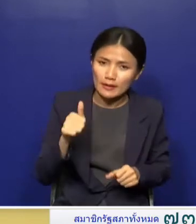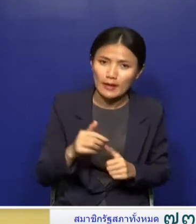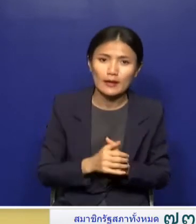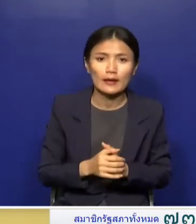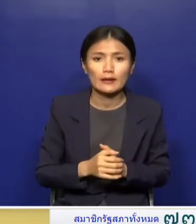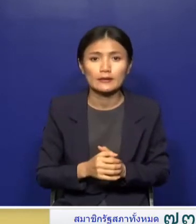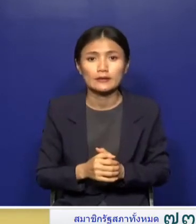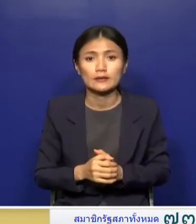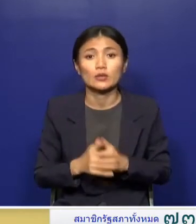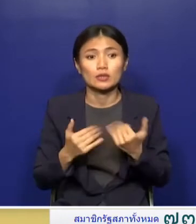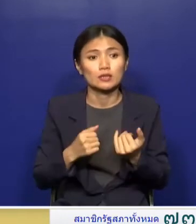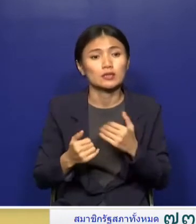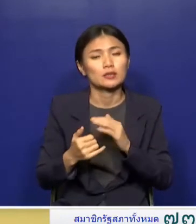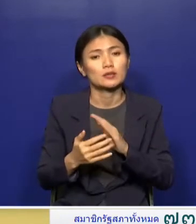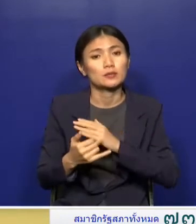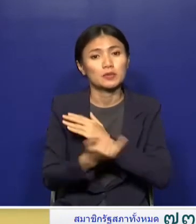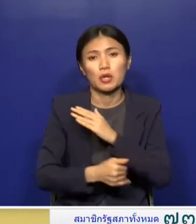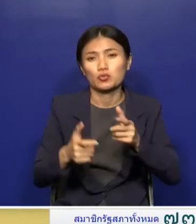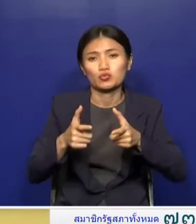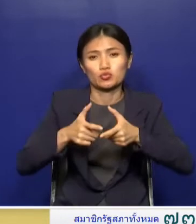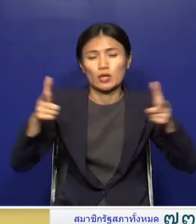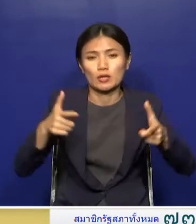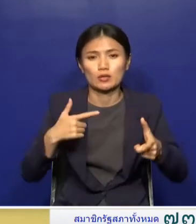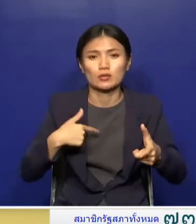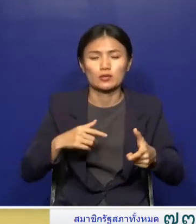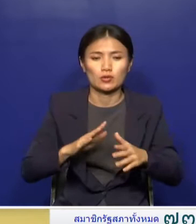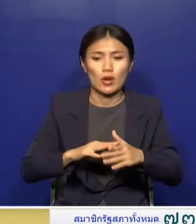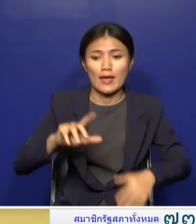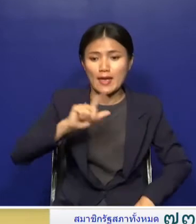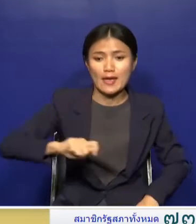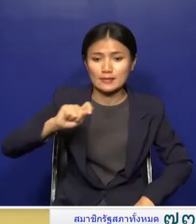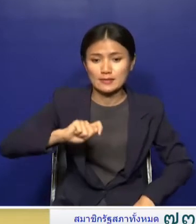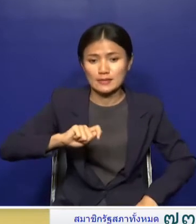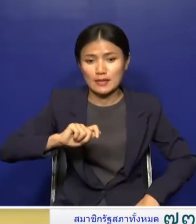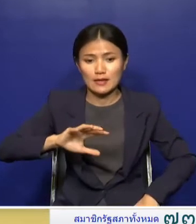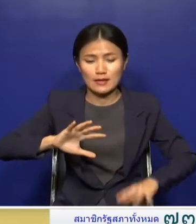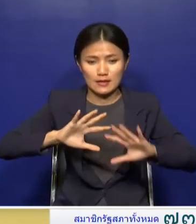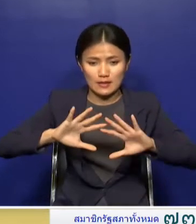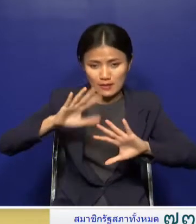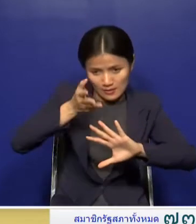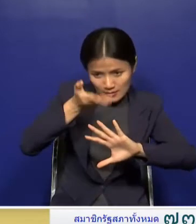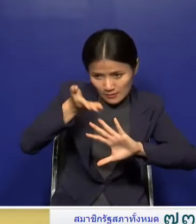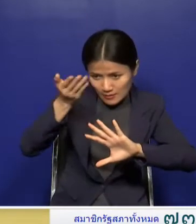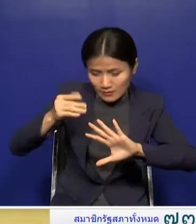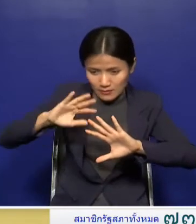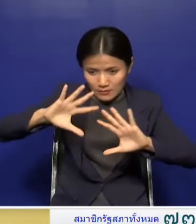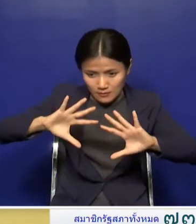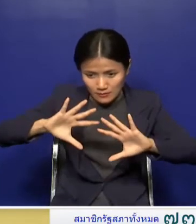ผทำให้ประเทศยกใหญ่ทางเนือของ ASEA สองประเทศที่อาจจะไม่เคย